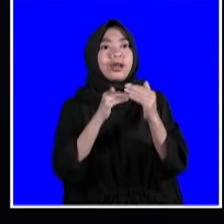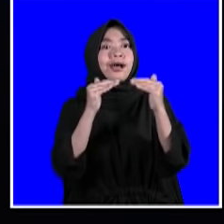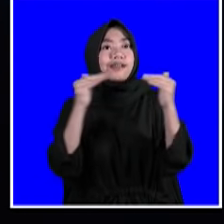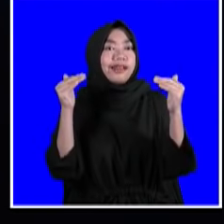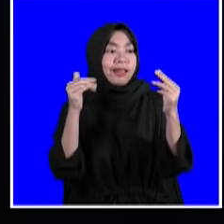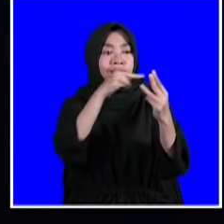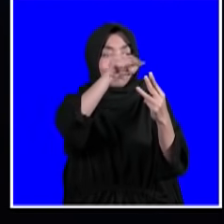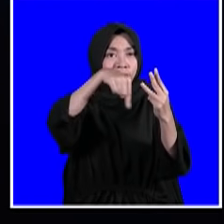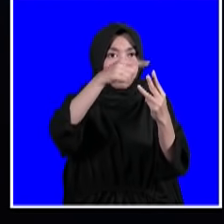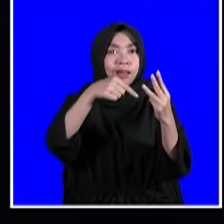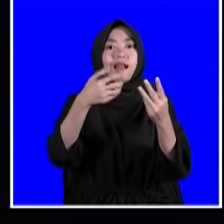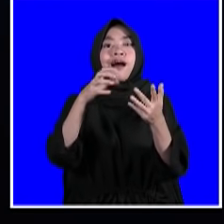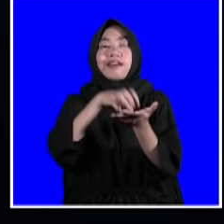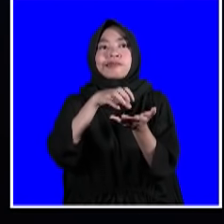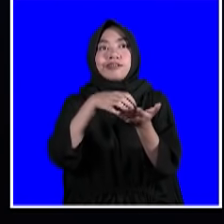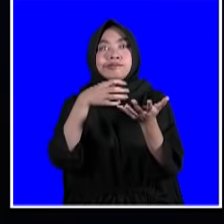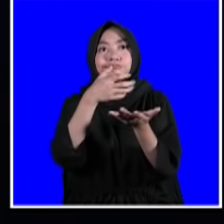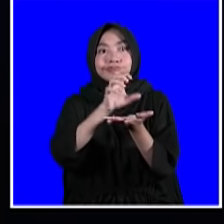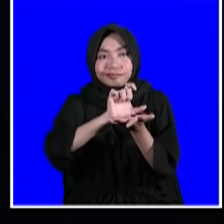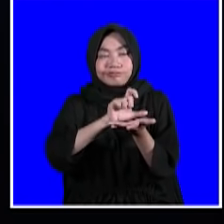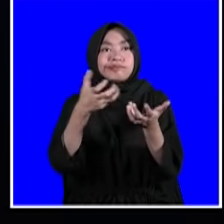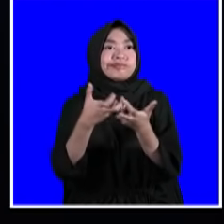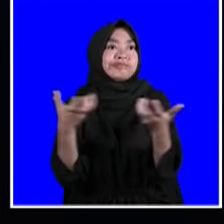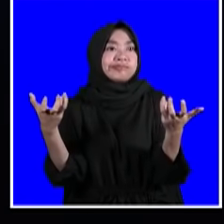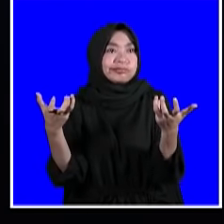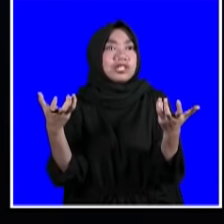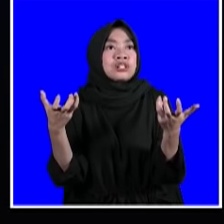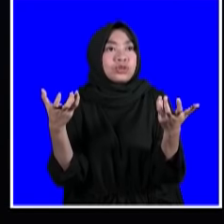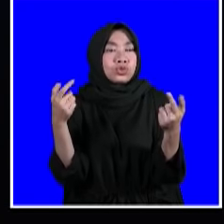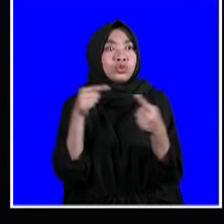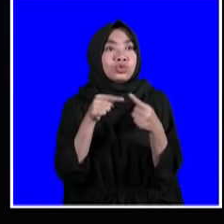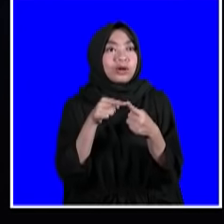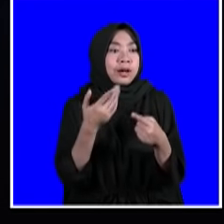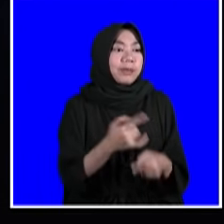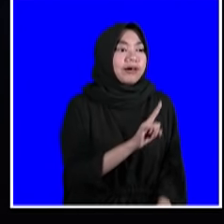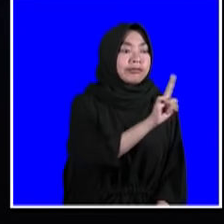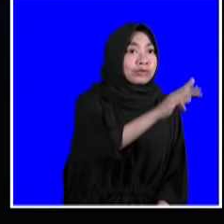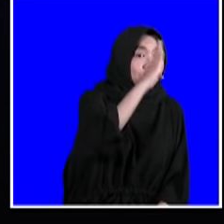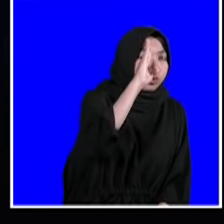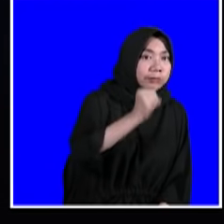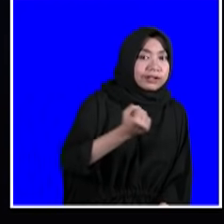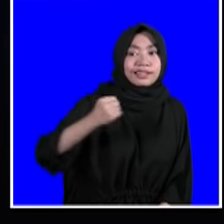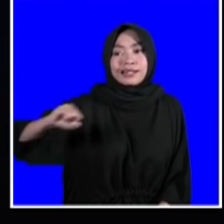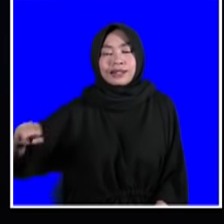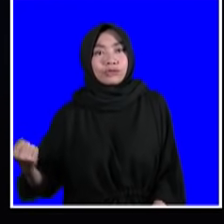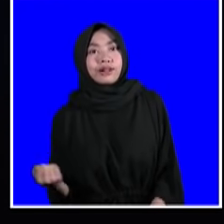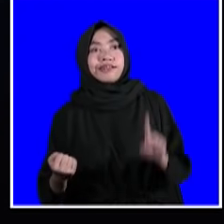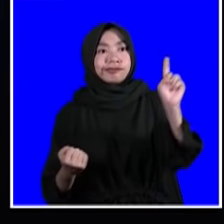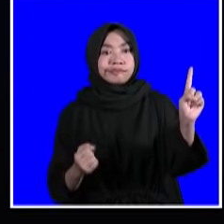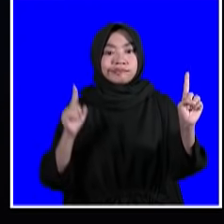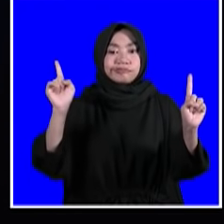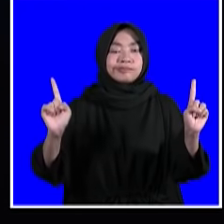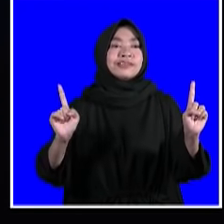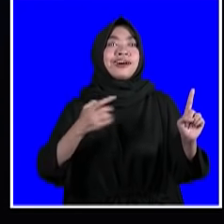dari pembagian harta gonogini, sehingga kepentingan dan hak semua pihak, yaitu suami dan